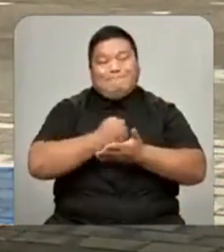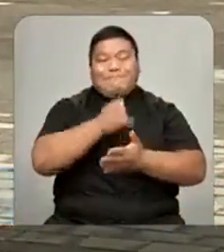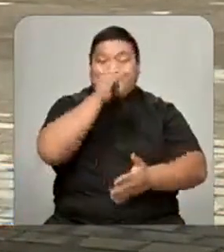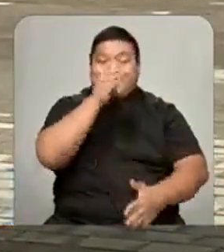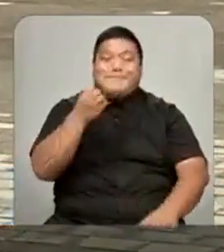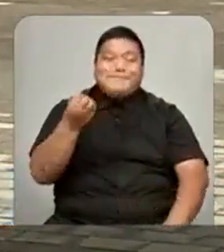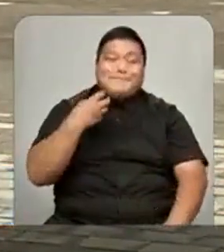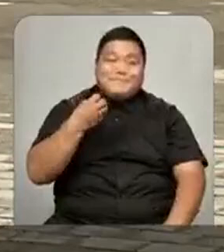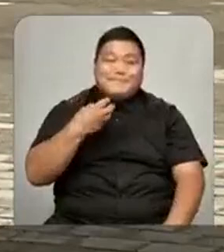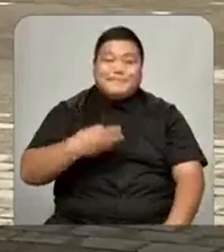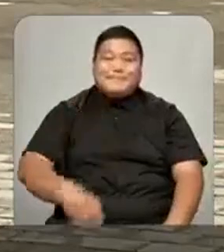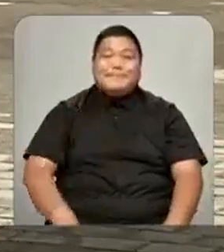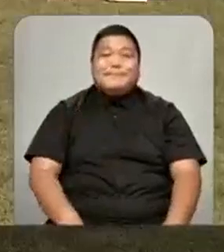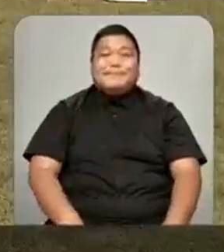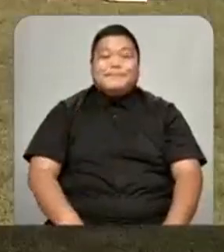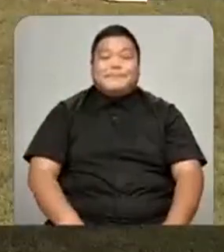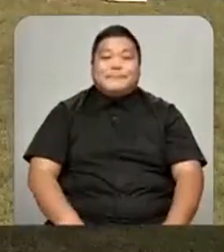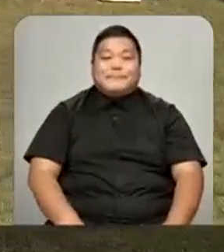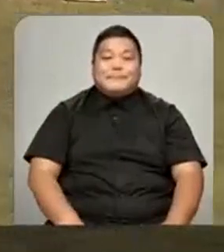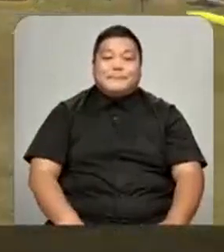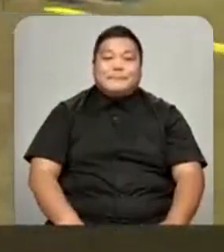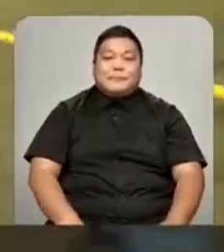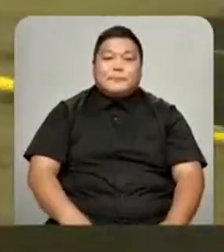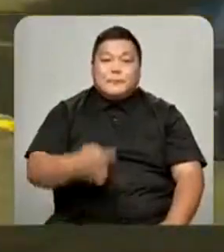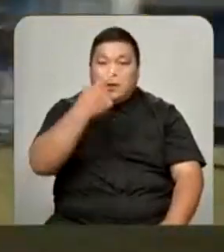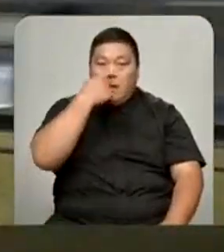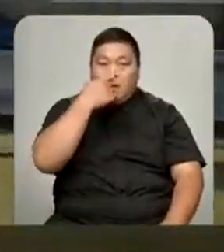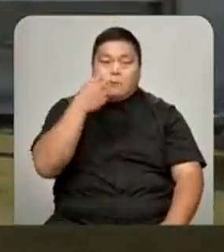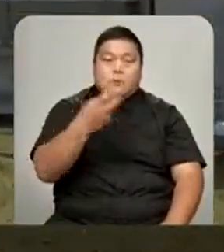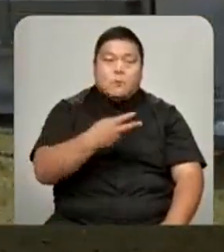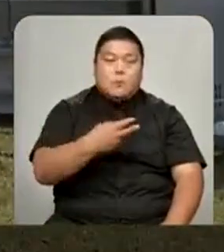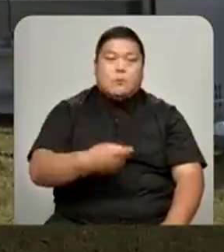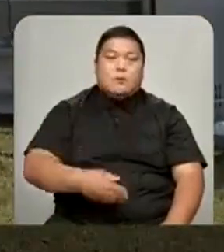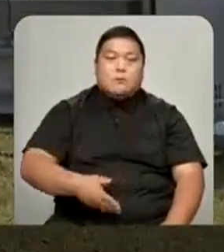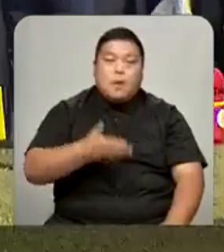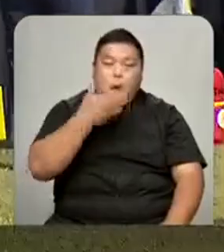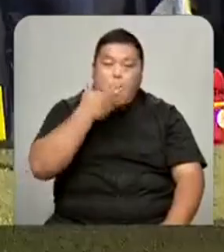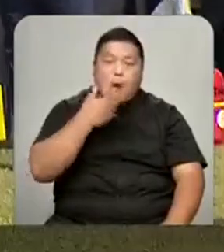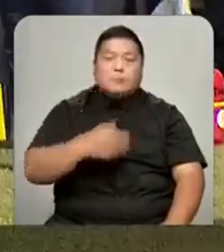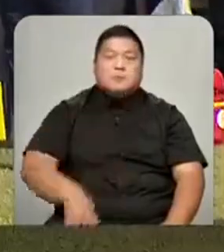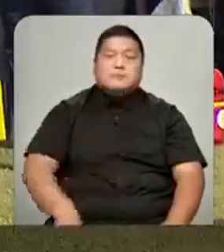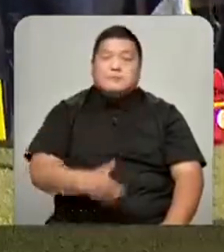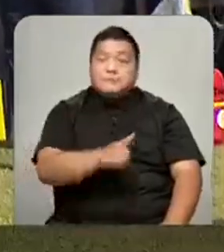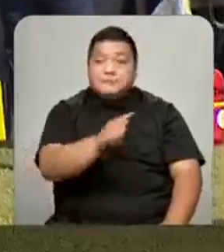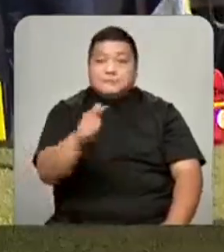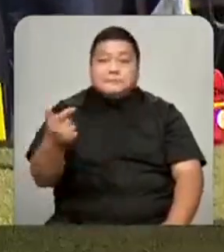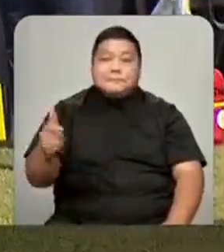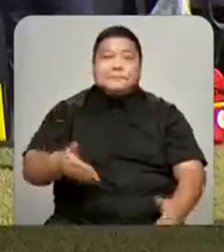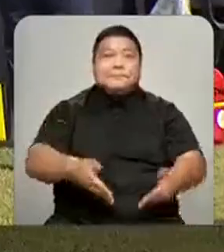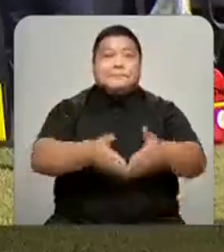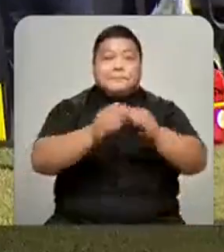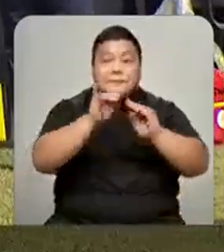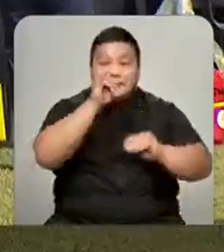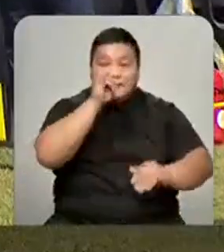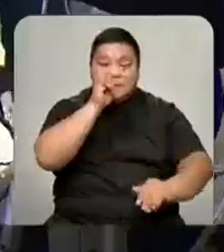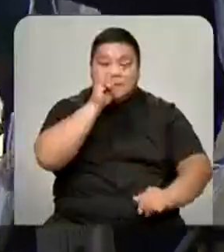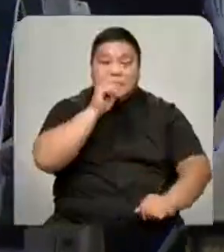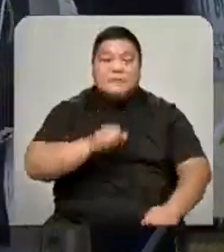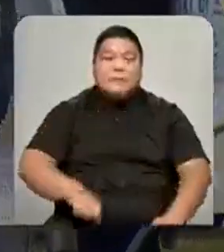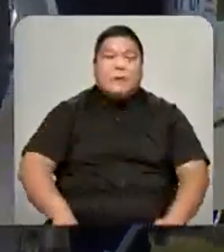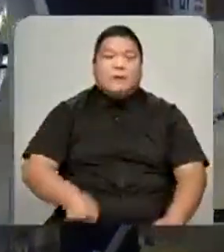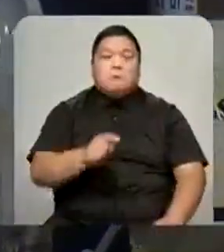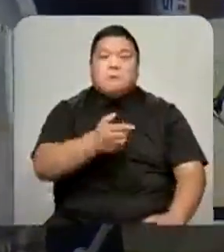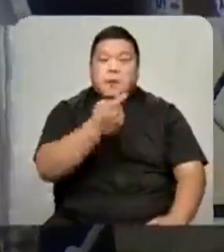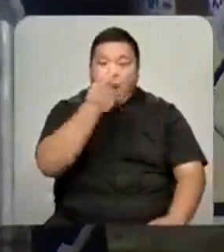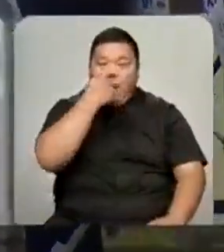아쉬운 점도 지적됐습니다 커피는 물론 디저트와 공예품 등 다양한 종류의 부스가 마련됐는데